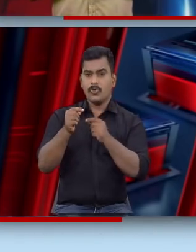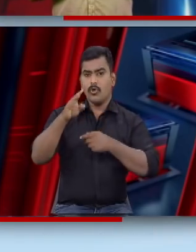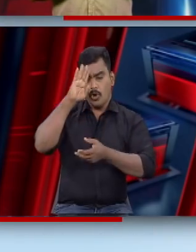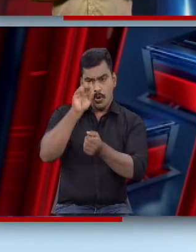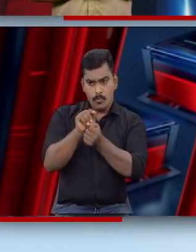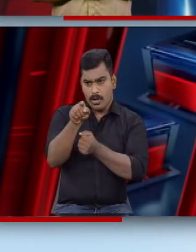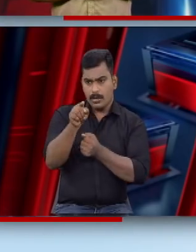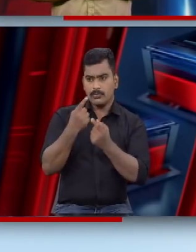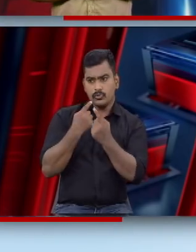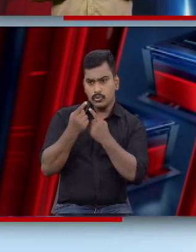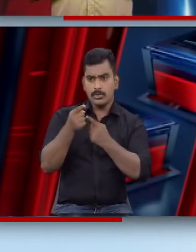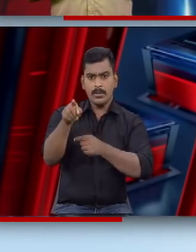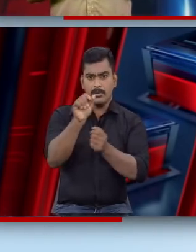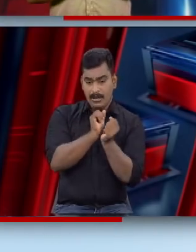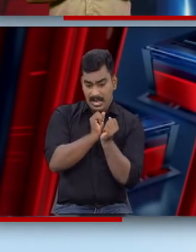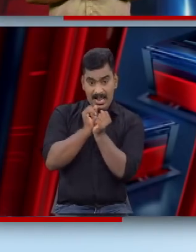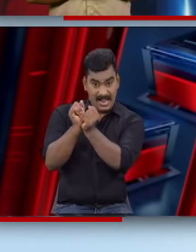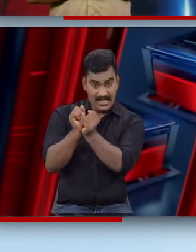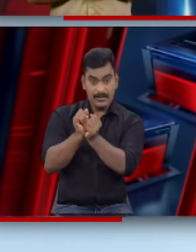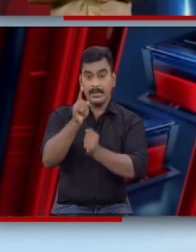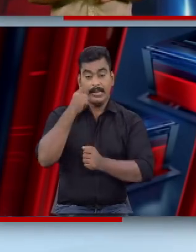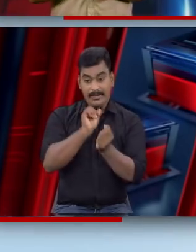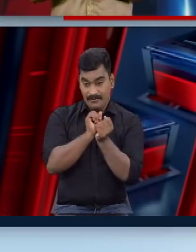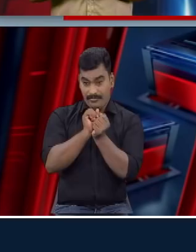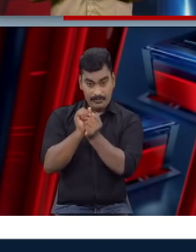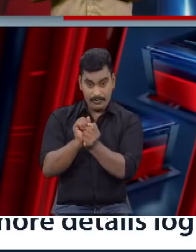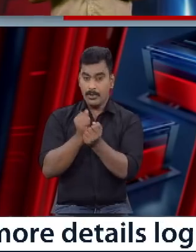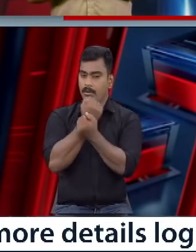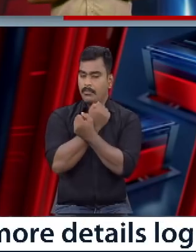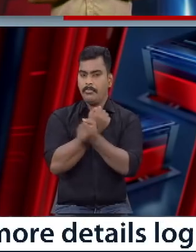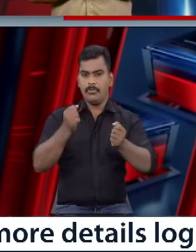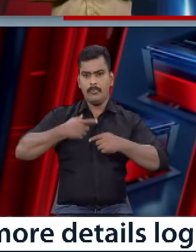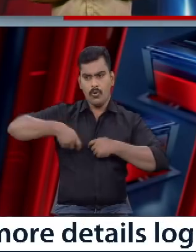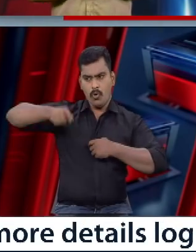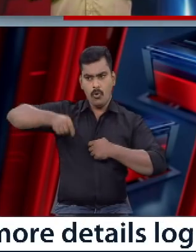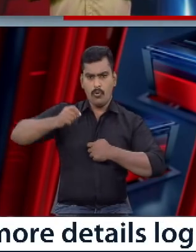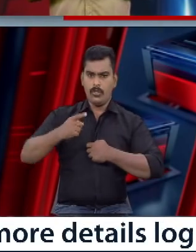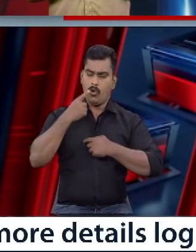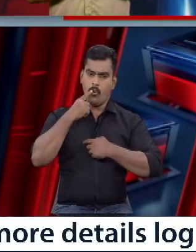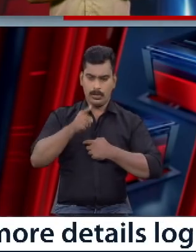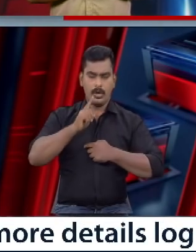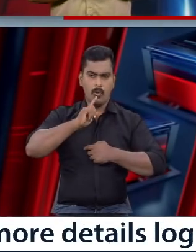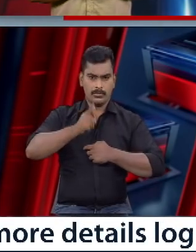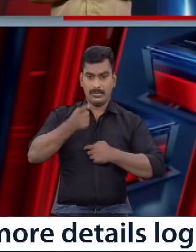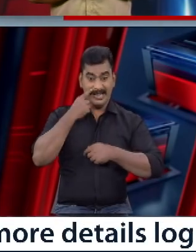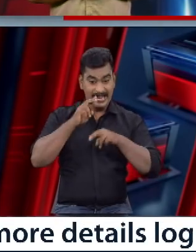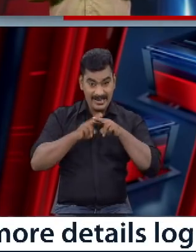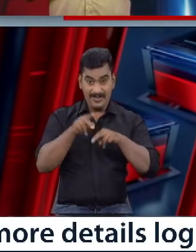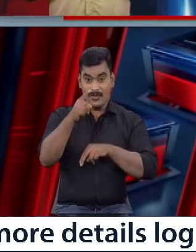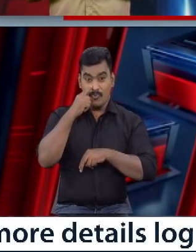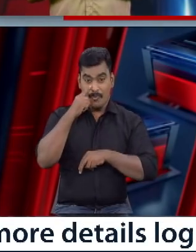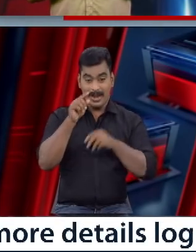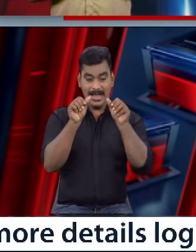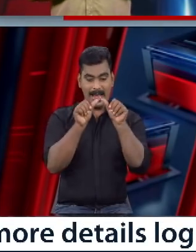ഇന്ന് അറസ്റ്റ് ചെയ്യുകയാണെങ്കിൽ ഇടക്കാല ജാമ്യം നൽകണമെന്ന് നേരത്തെ തന്നെ ഹൈക്കോടതി നിർദ്ദേശിച്ചിട്ടുണ്ട്. ഇതിനാൽ ഇന്ന് അറസ്റ്റ് ഉണ്ടായാൽ തന്നെ ഐഷയ്ക്ക്